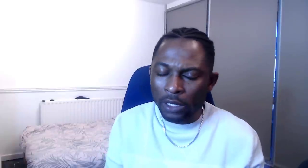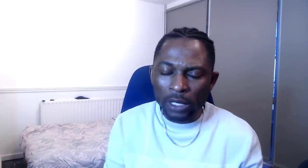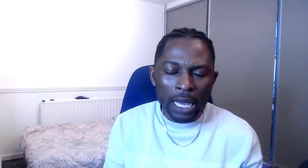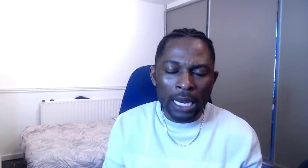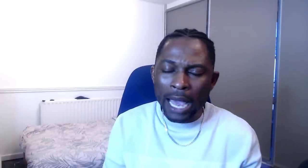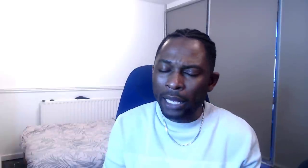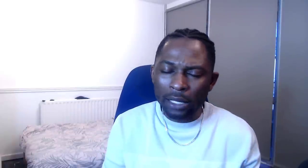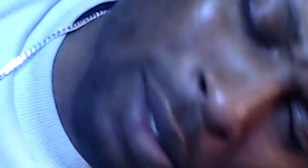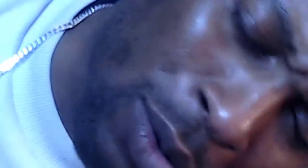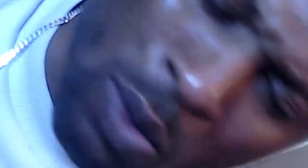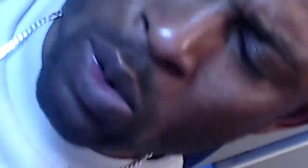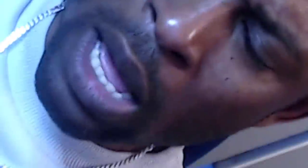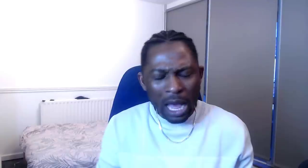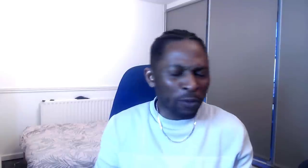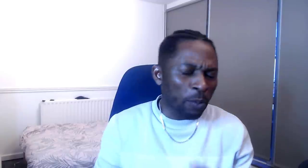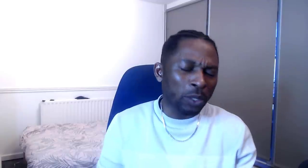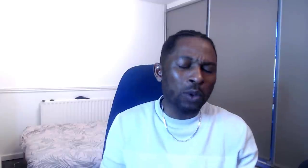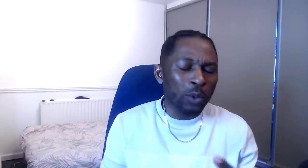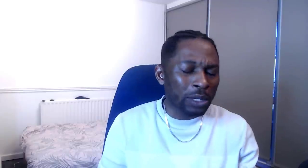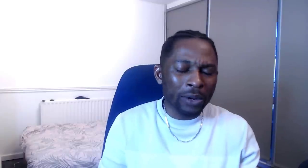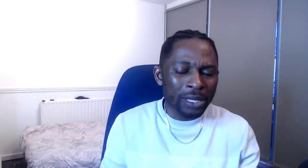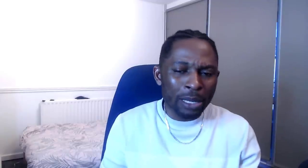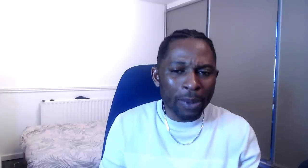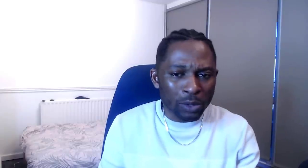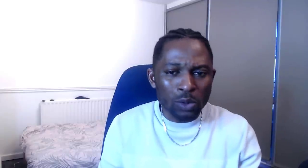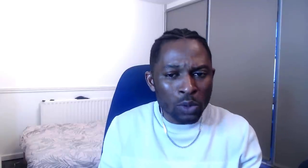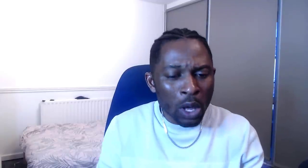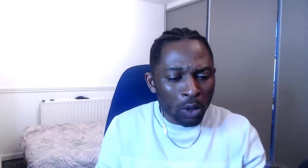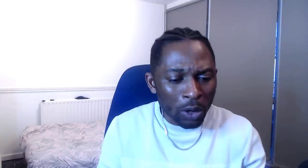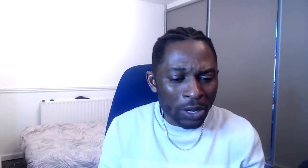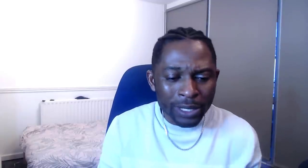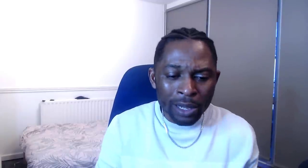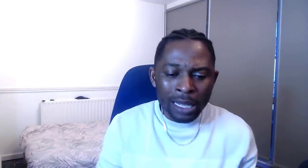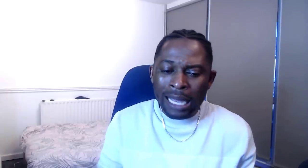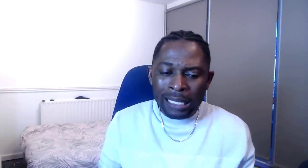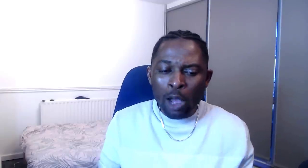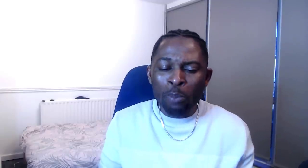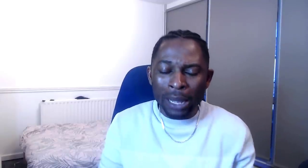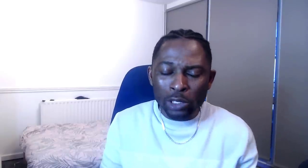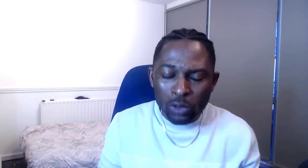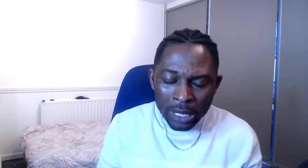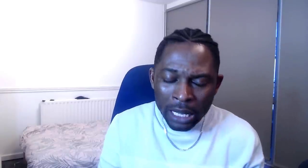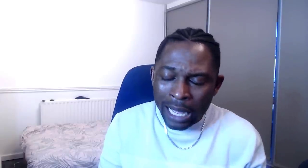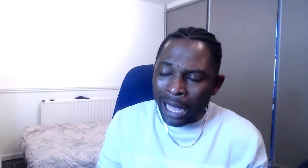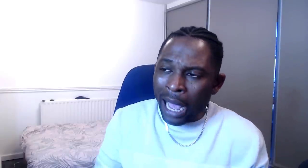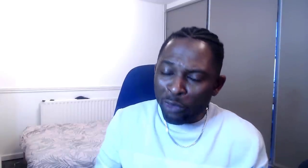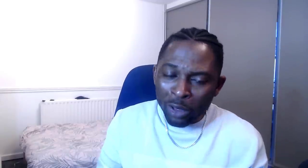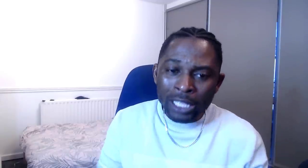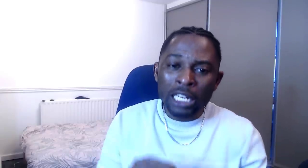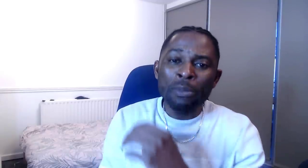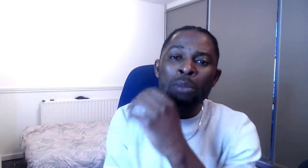like ass andres crazy taxi guernsey aktiv